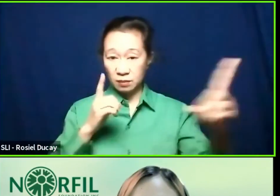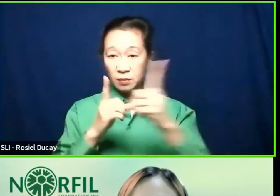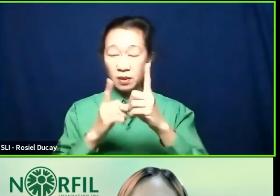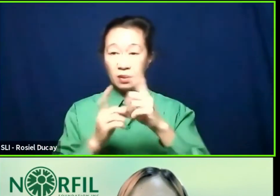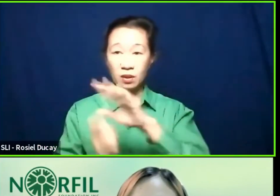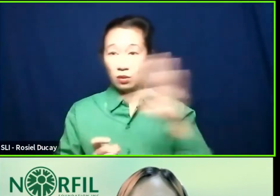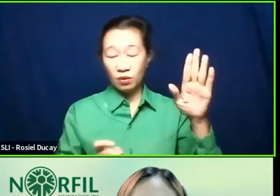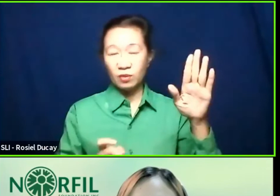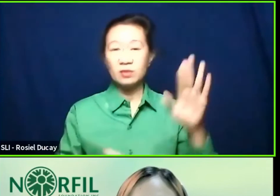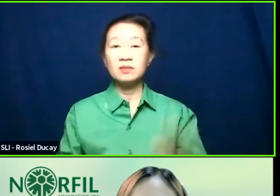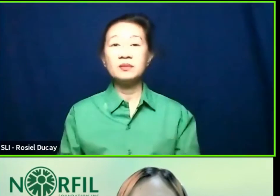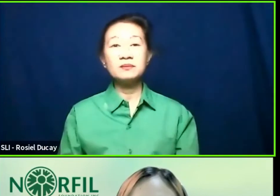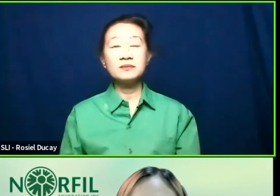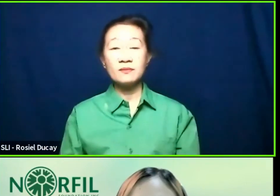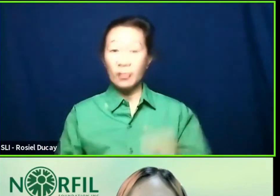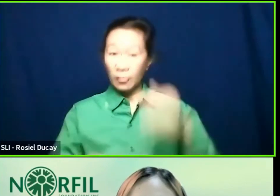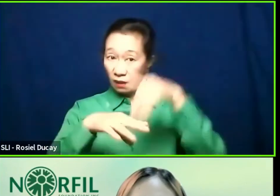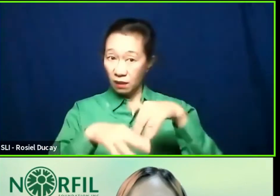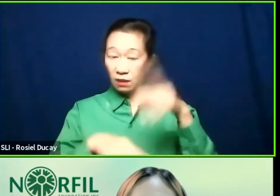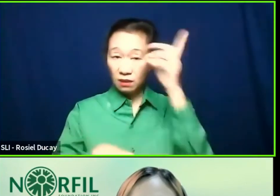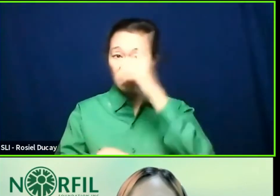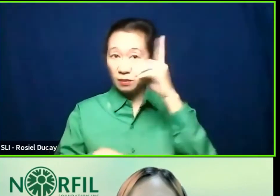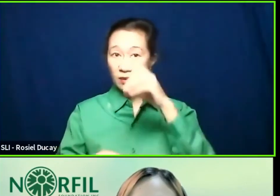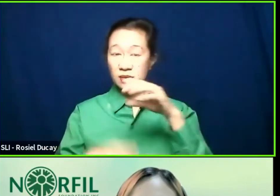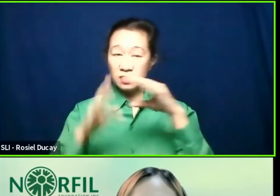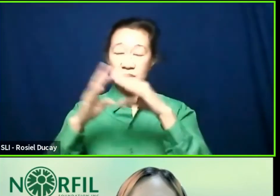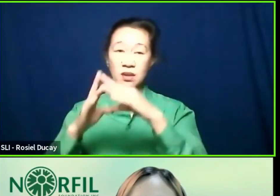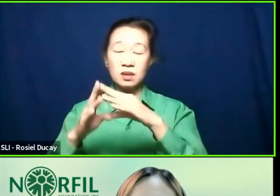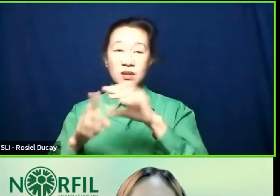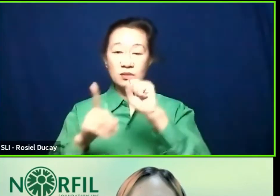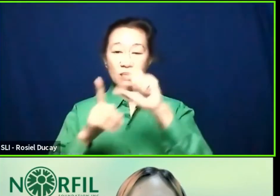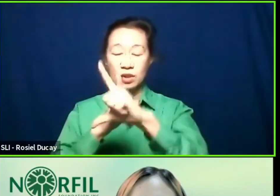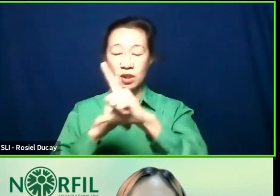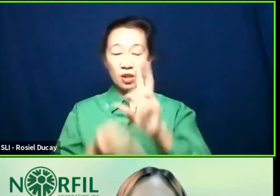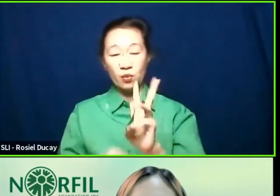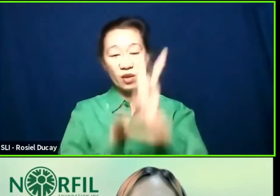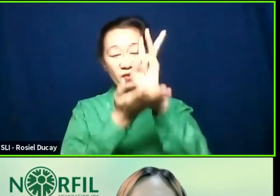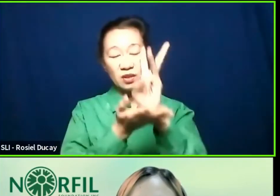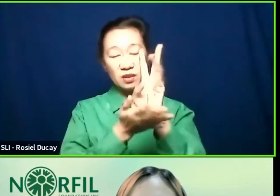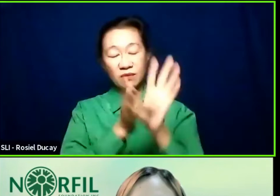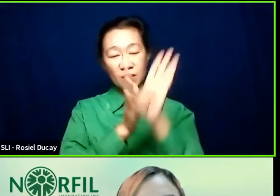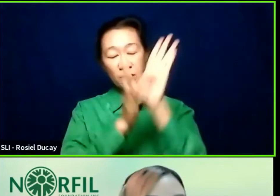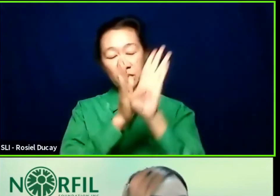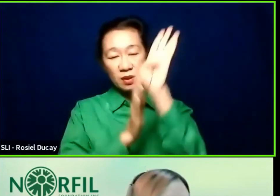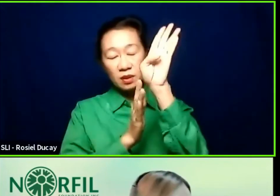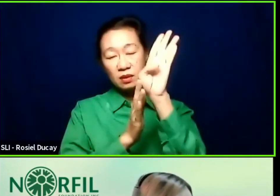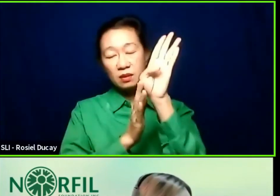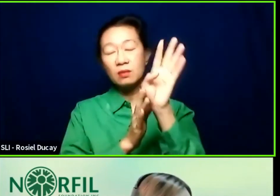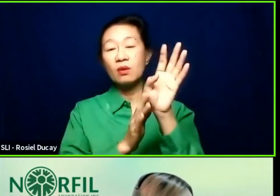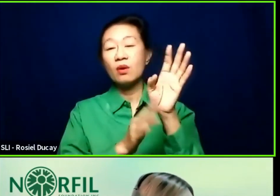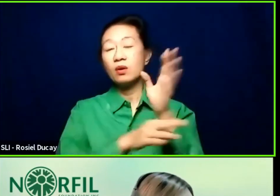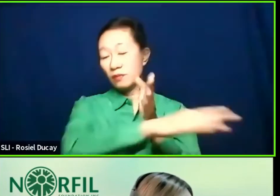inyong kung diya sa Davao City Social Welfare, no, and Development Office, no, or sa